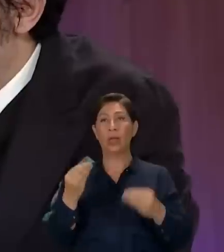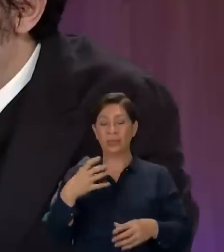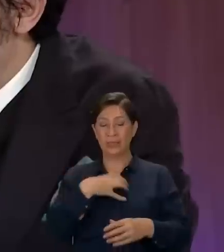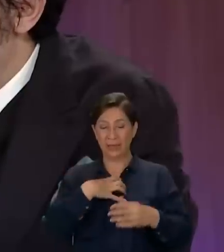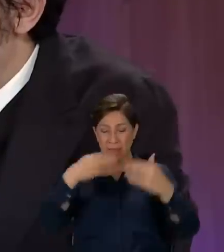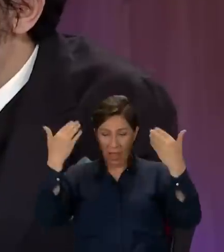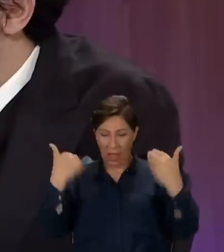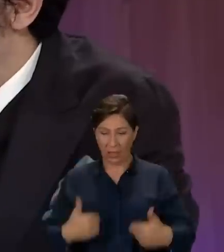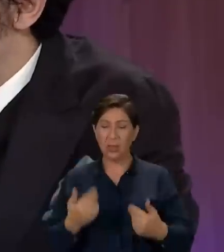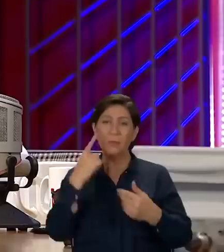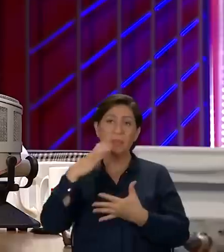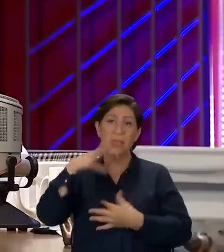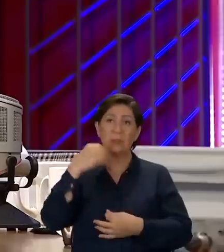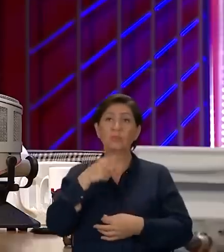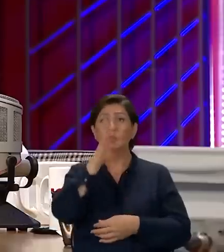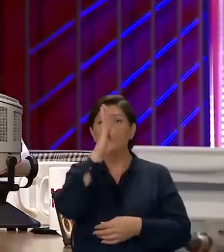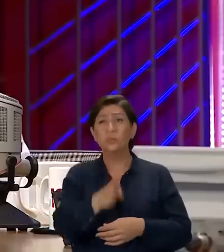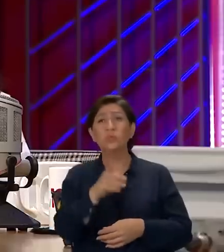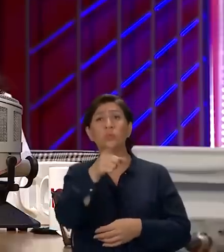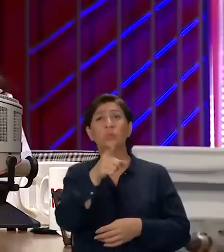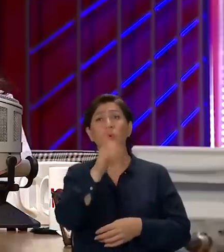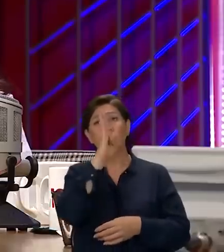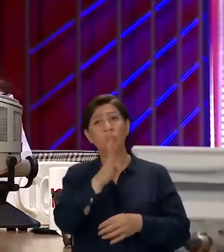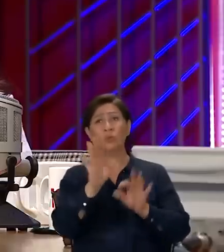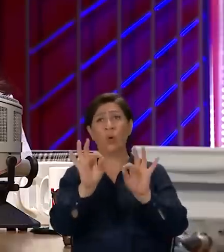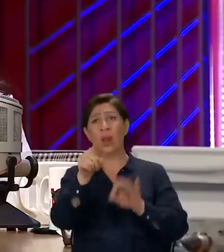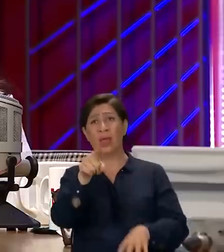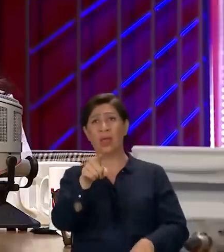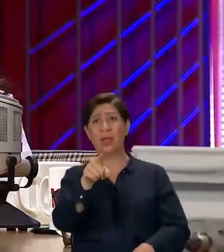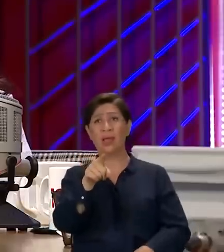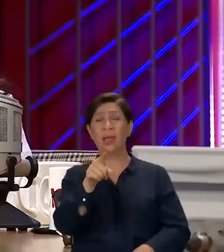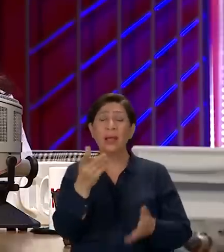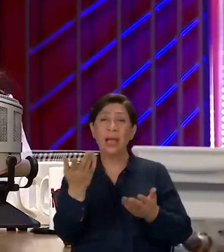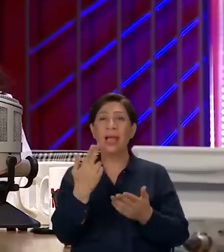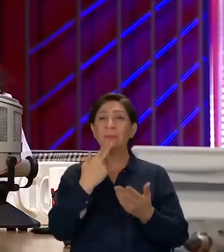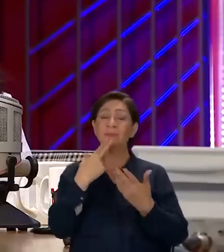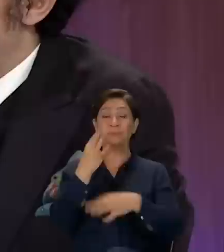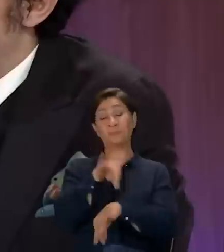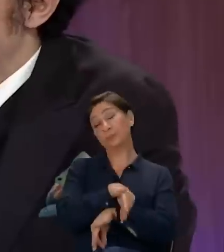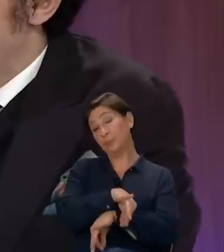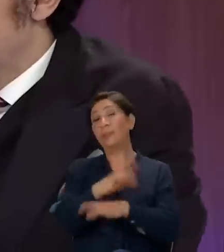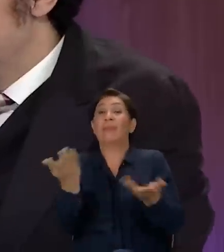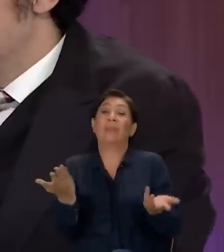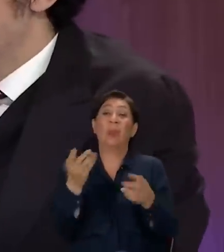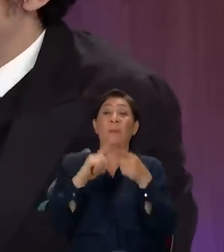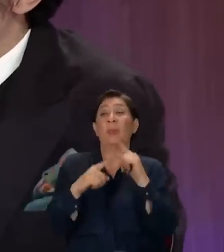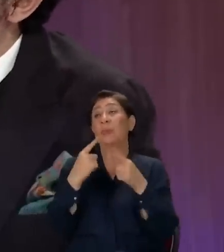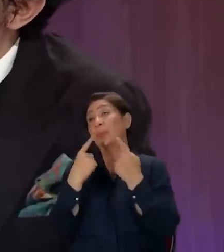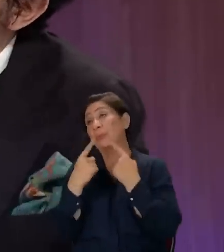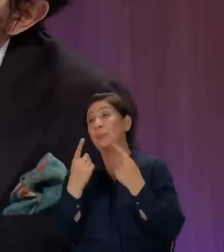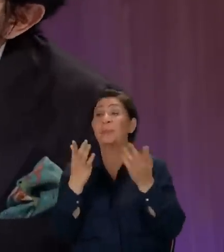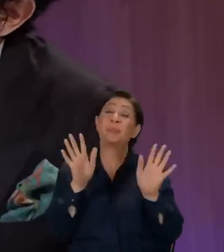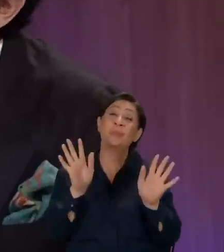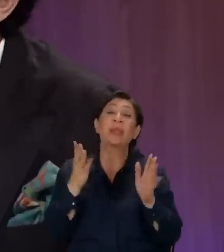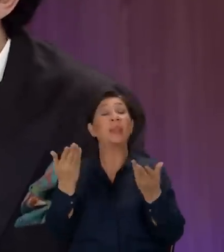kendi halinde biriyim. Aslında bu dürüstlüğün senin. Dürüst olduğun için böyle yapıyorsun. Yani hanım hanımcık oturmalar, politikli korrekt